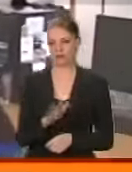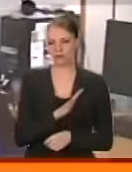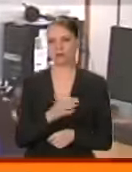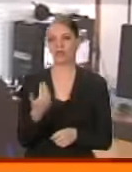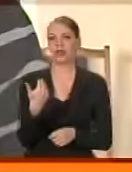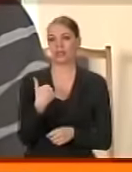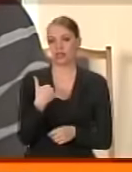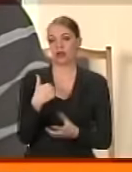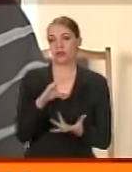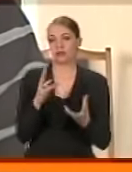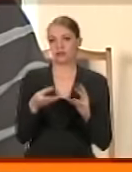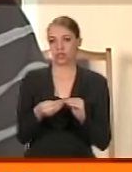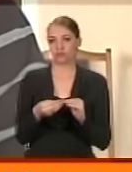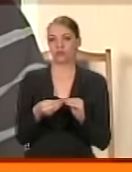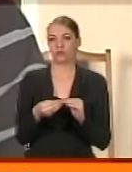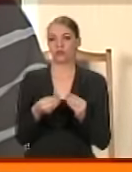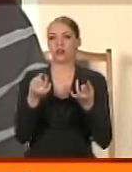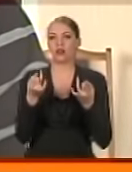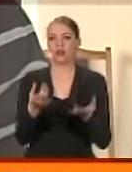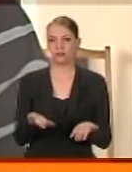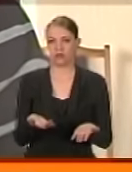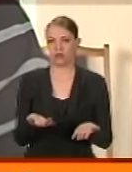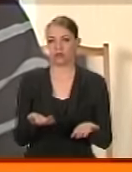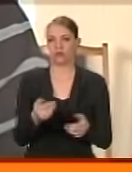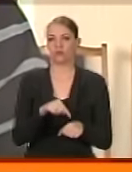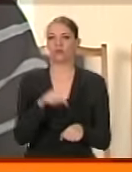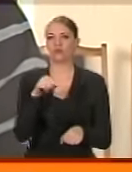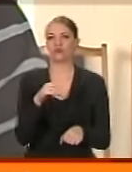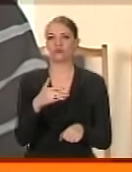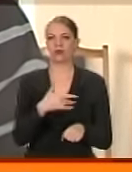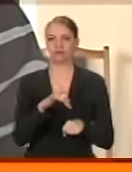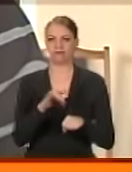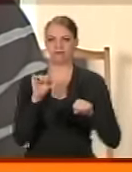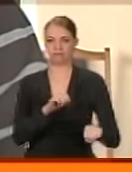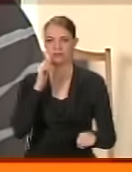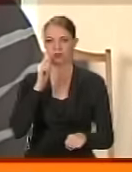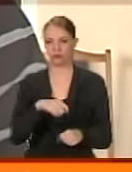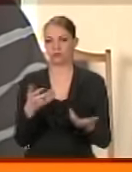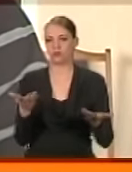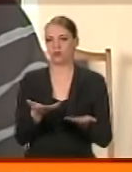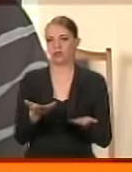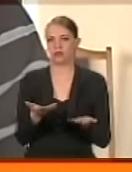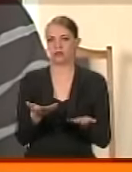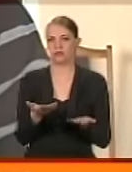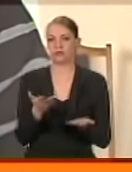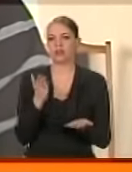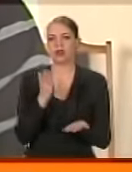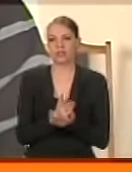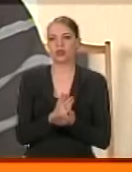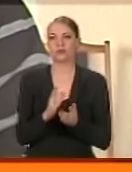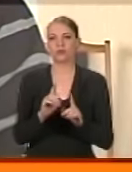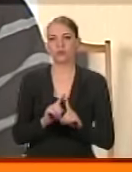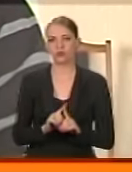Є, зрештою, просто не елементарне почуття патріотизму, яке є